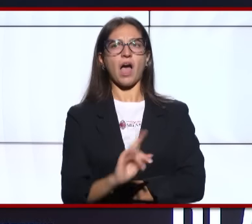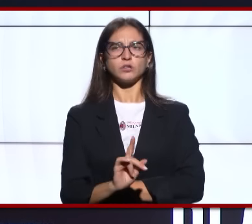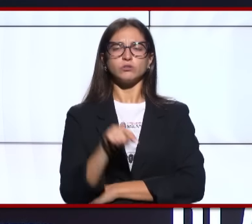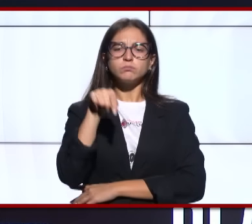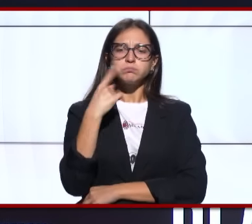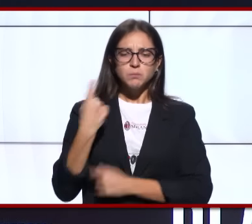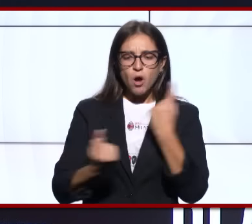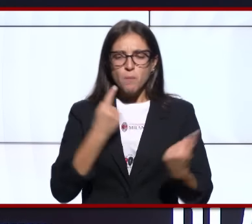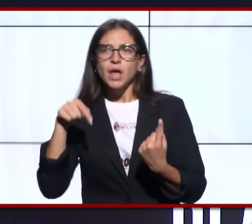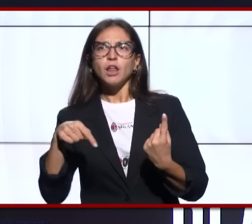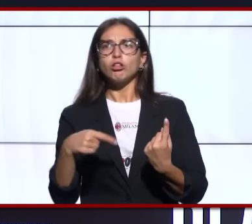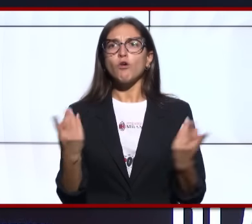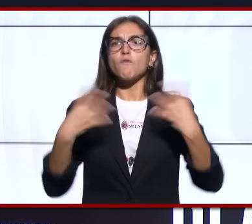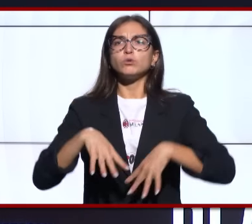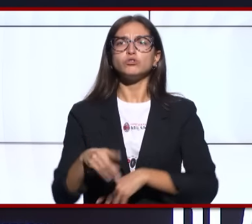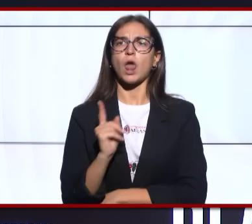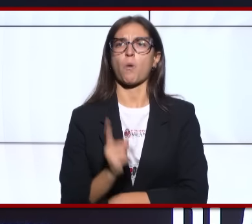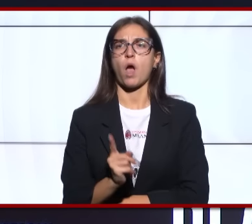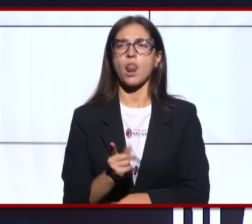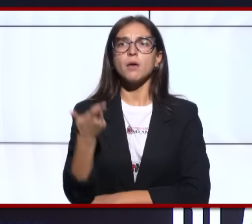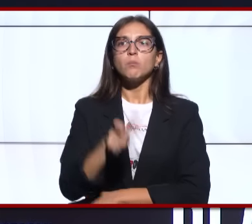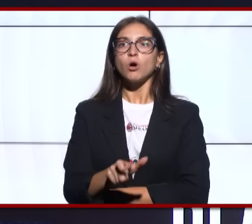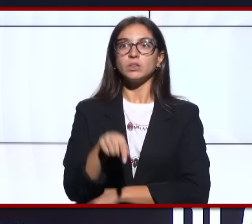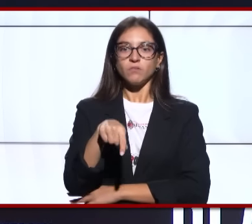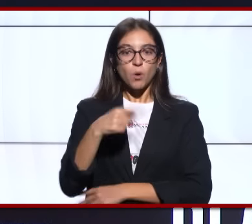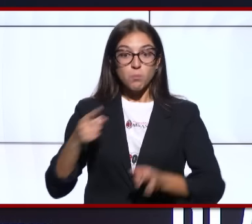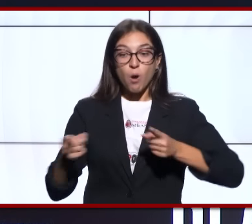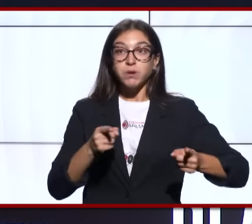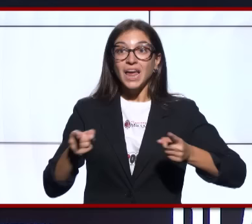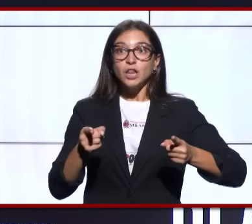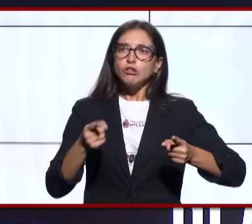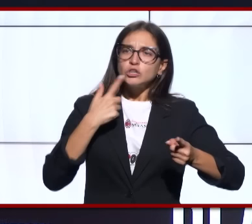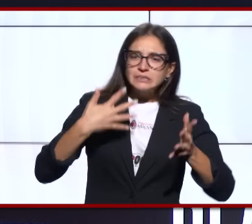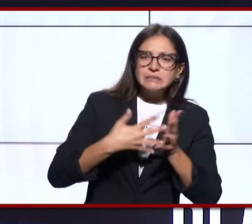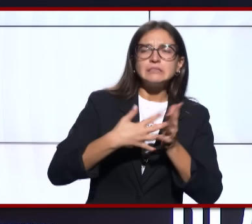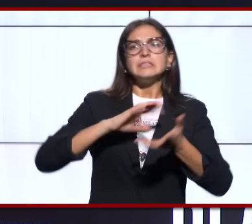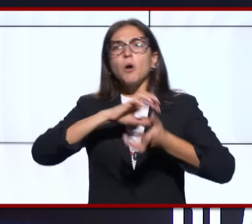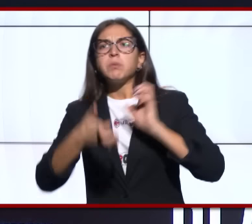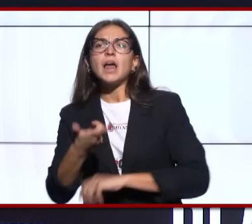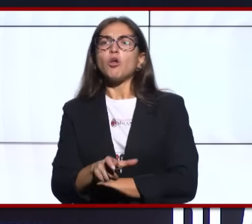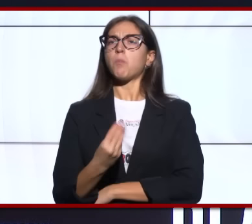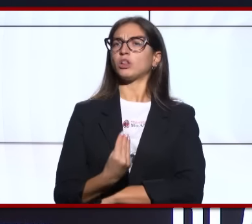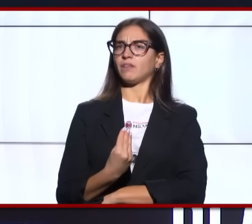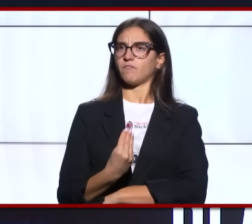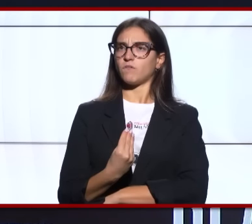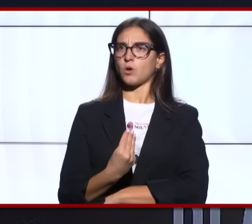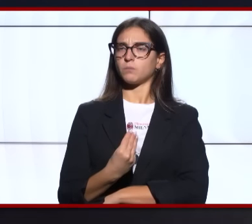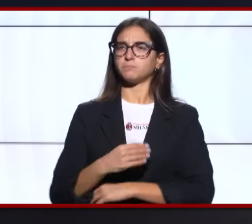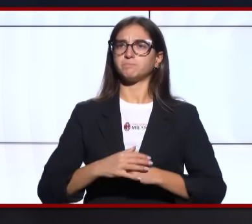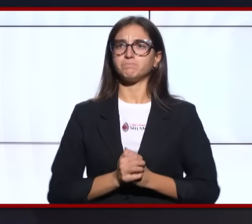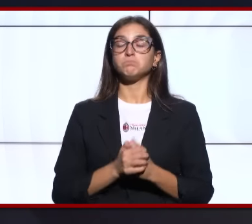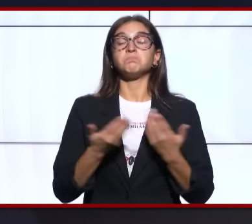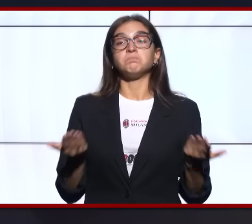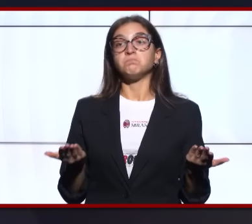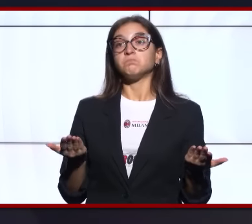perché e in questo momento sta vi perché sta vivendo questo momento così complicato Eh perché